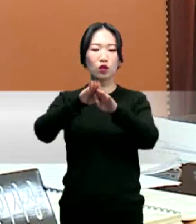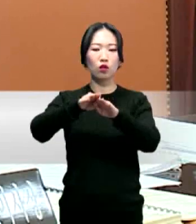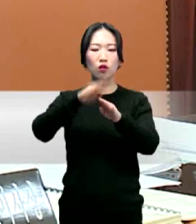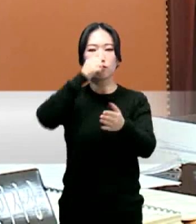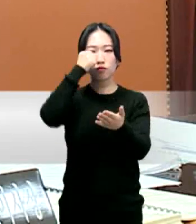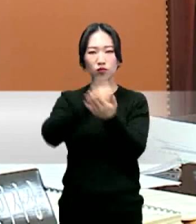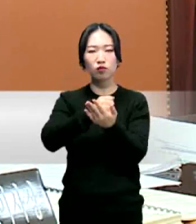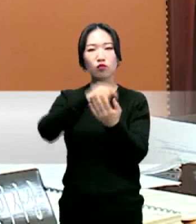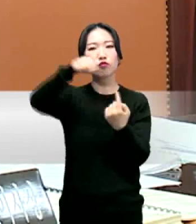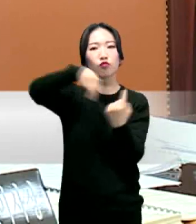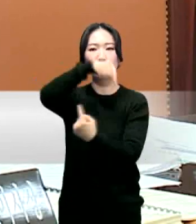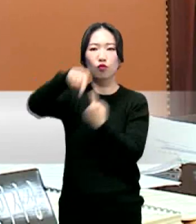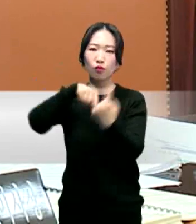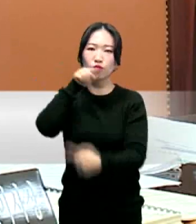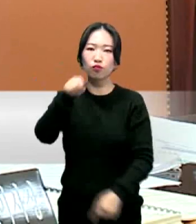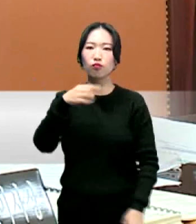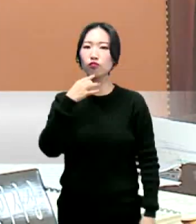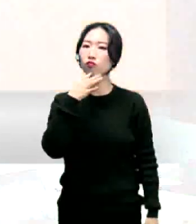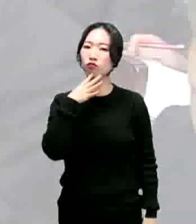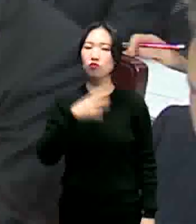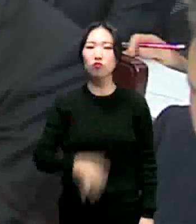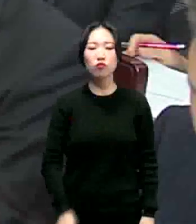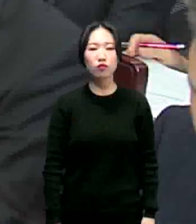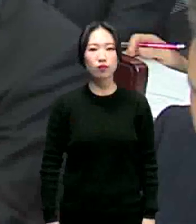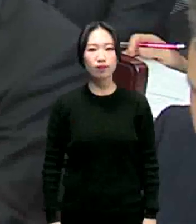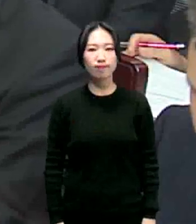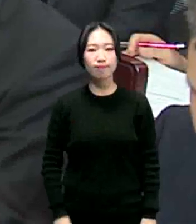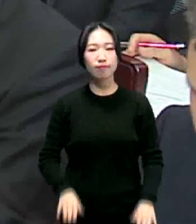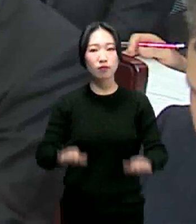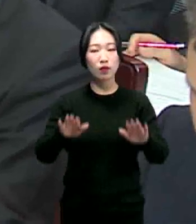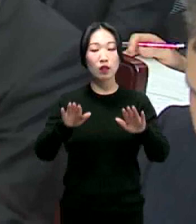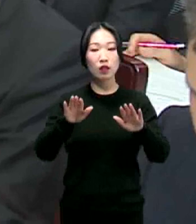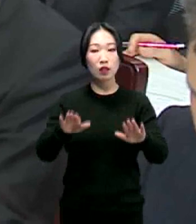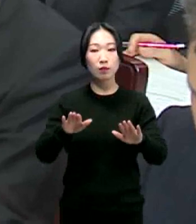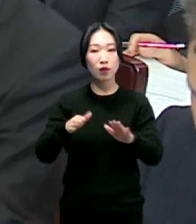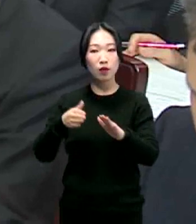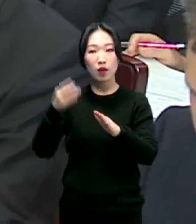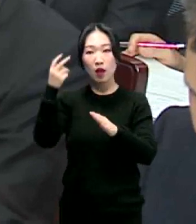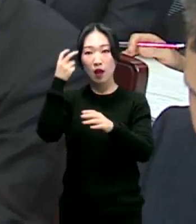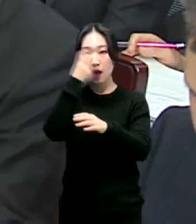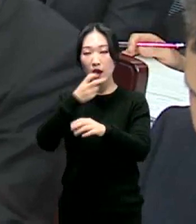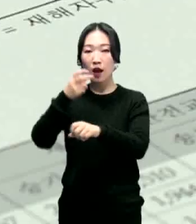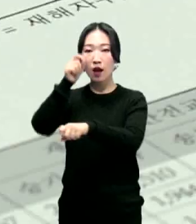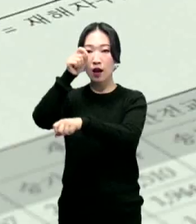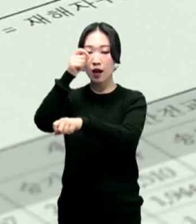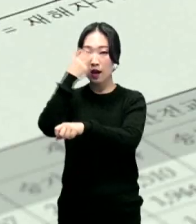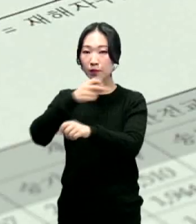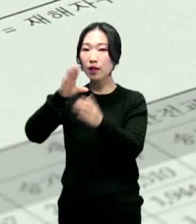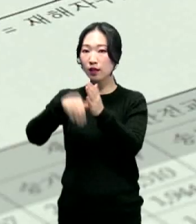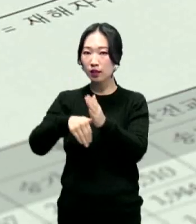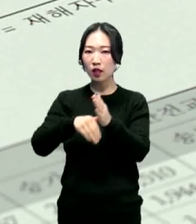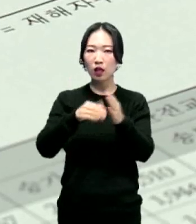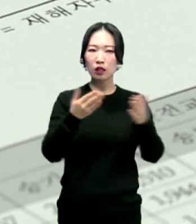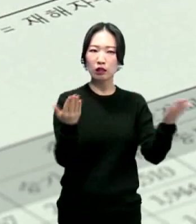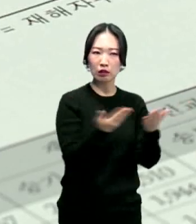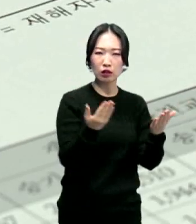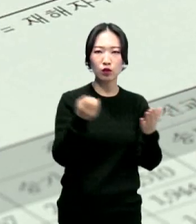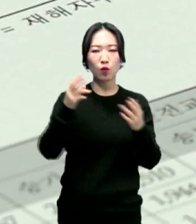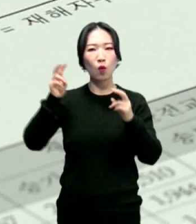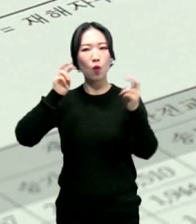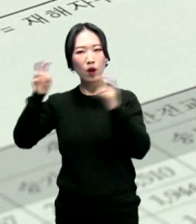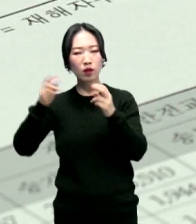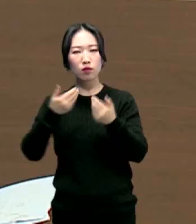시설을 정상적으로 잘 운영돼야 된다. 이번 행감에선 인천환경공단의 노사와 노사 간 갈등에 대한